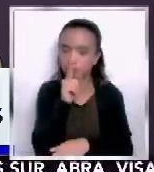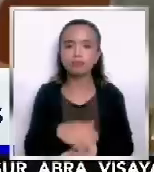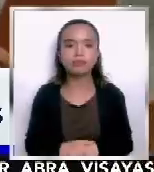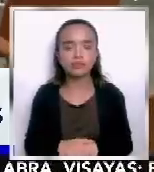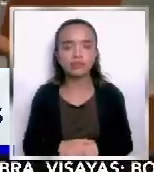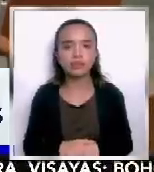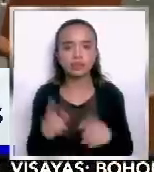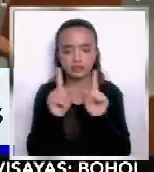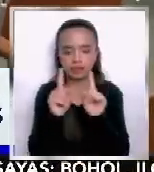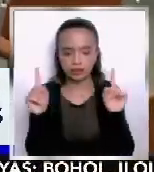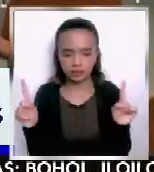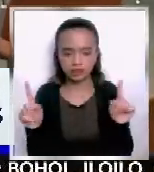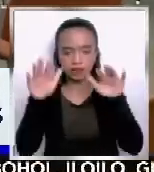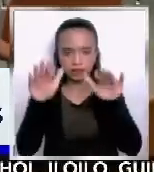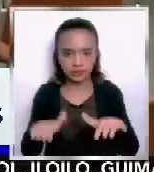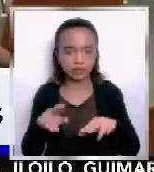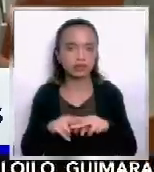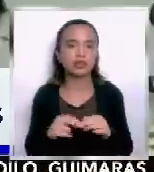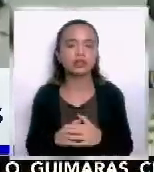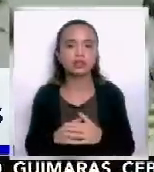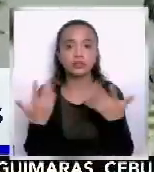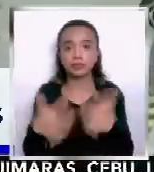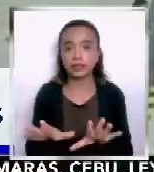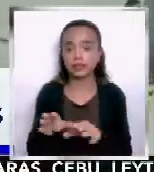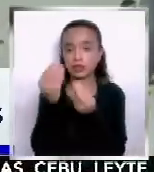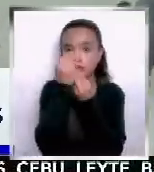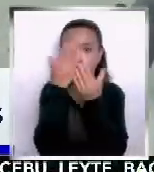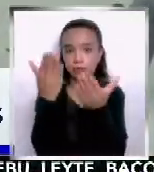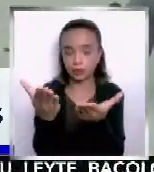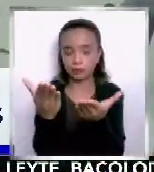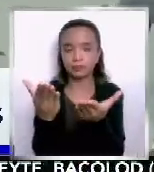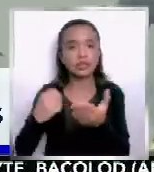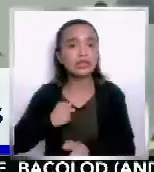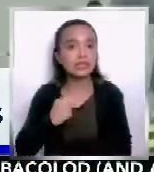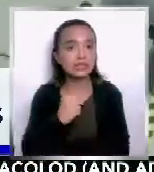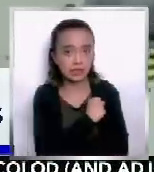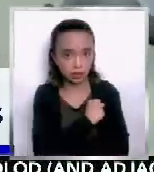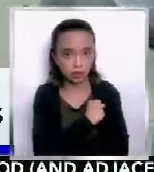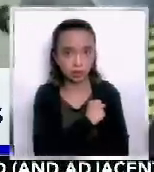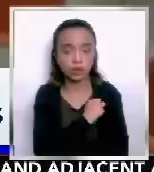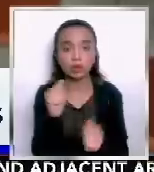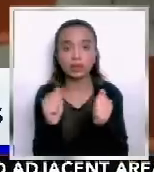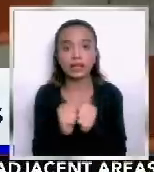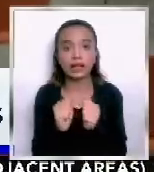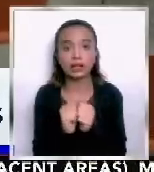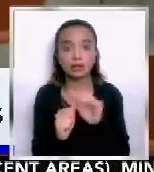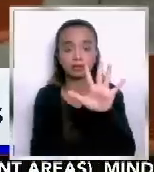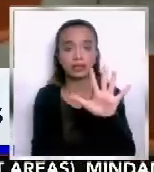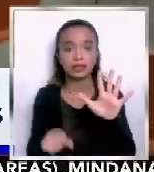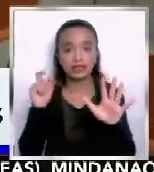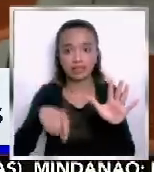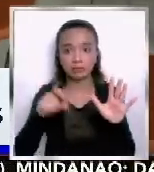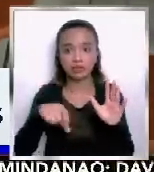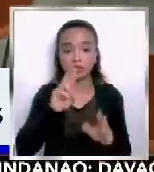please. Naabisuhan na rin ang kampo ng mga ipoproklamang senador at kanilang 5 kasama, nakasuot ang Pilipino ang isusuot